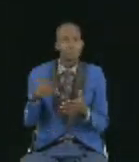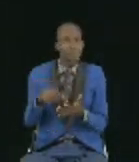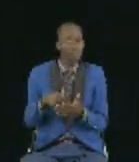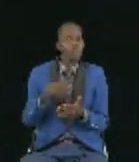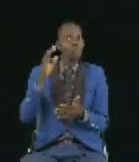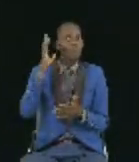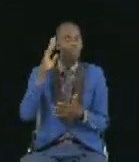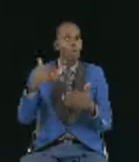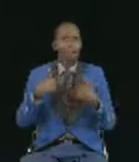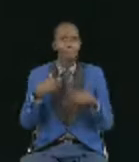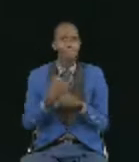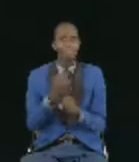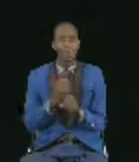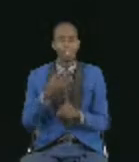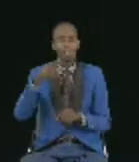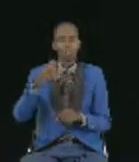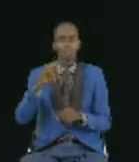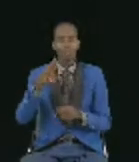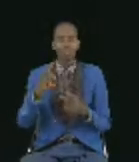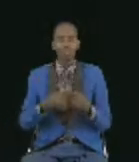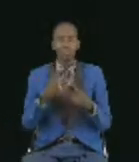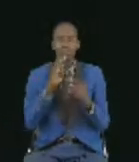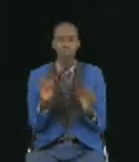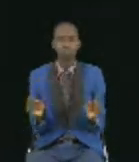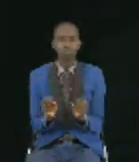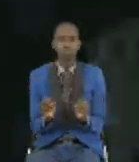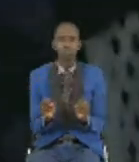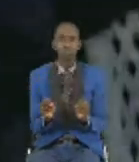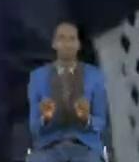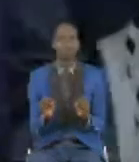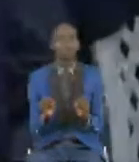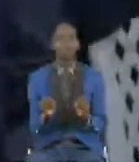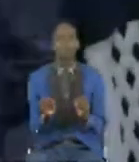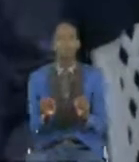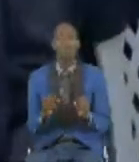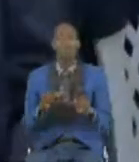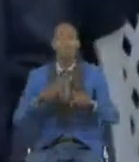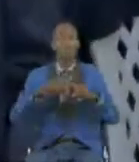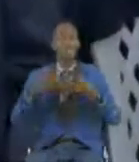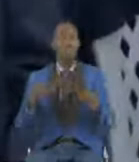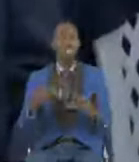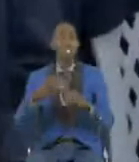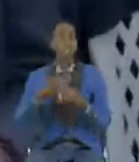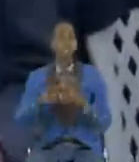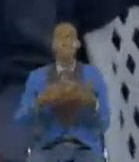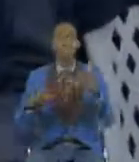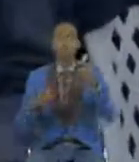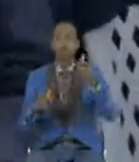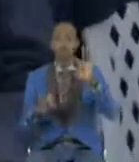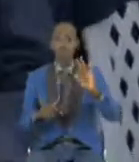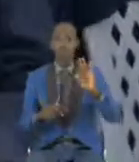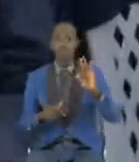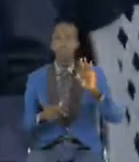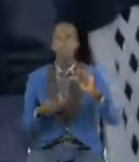ses genoux seraient en train de se cogner déjà. Mais, verset 29, verset